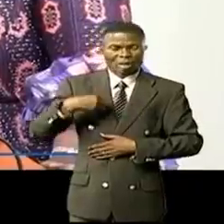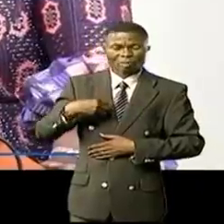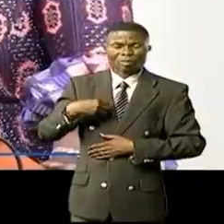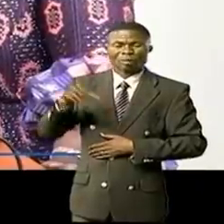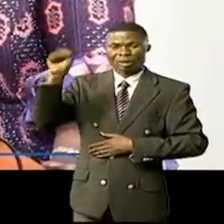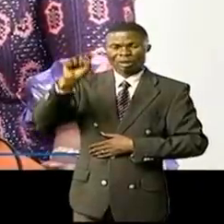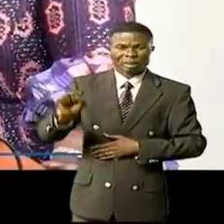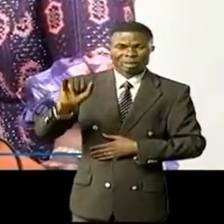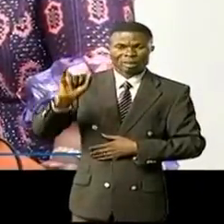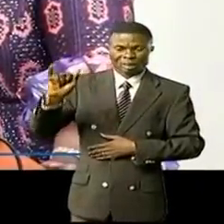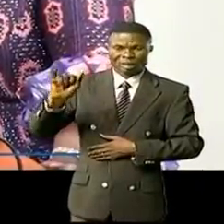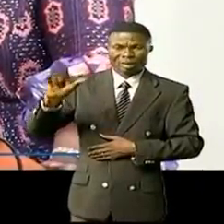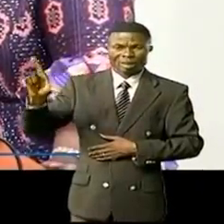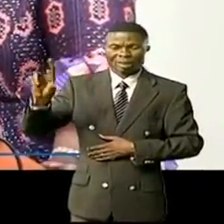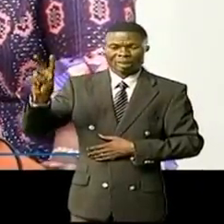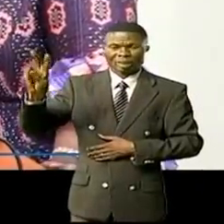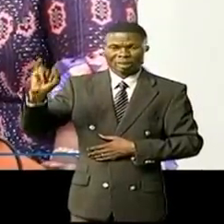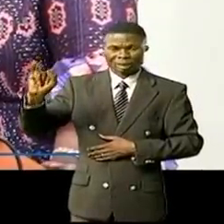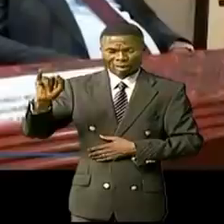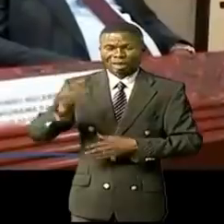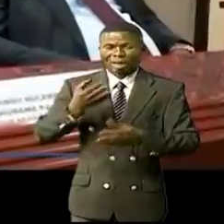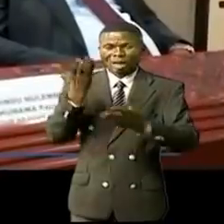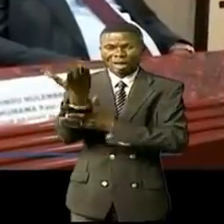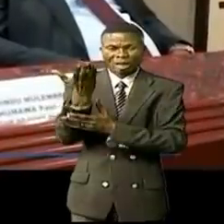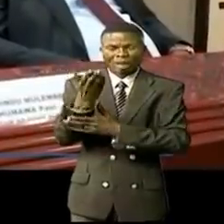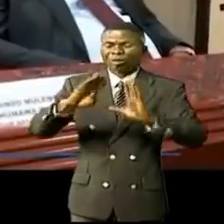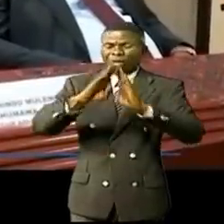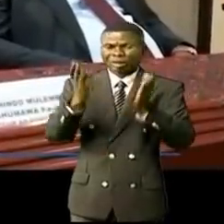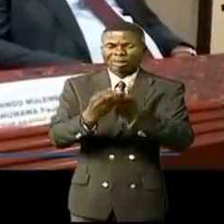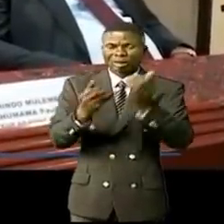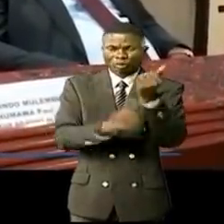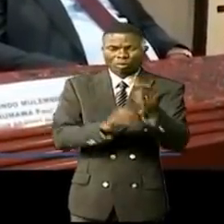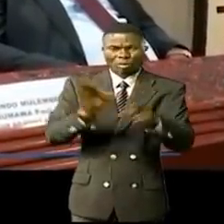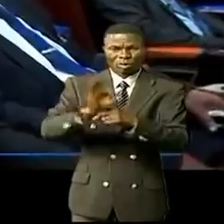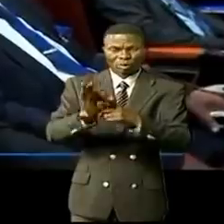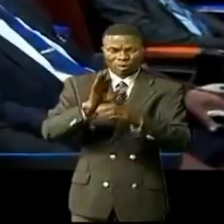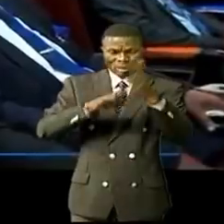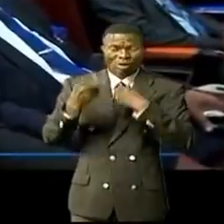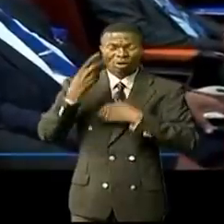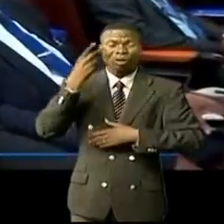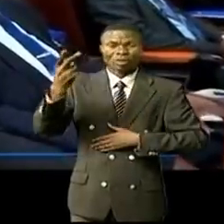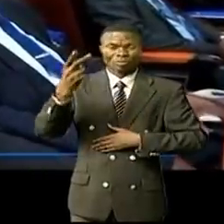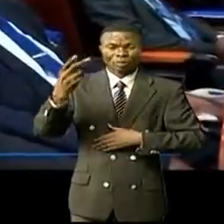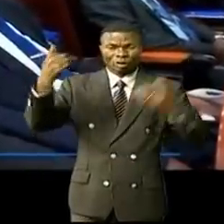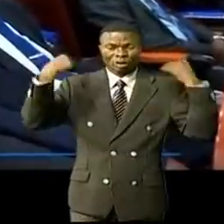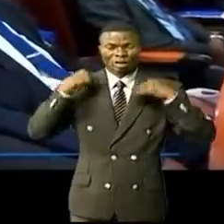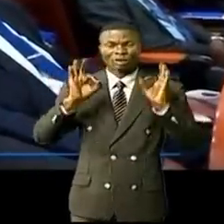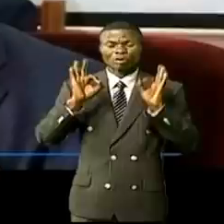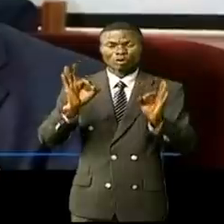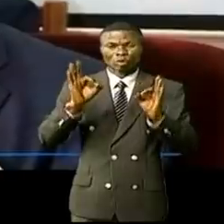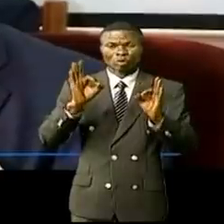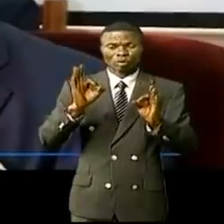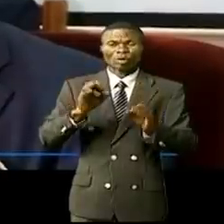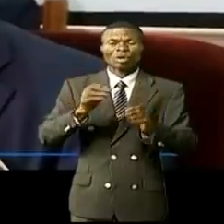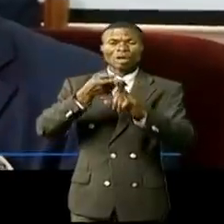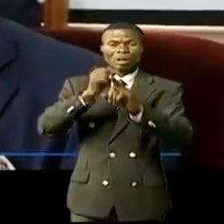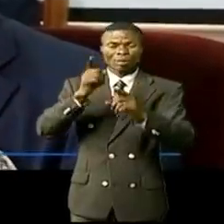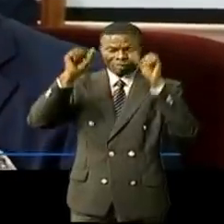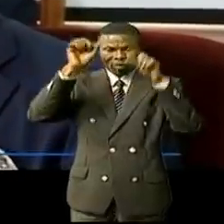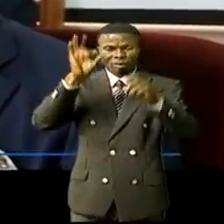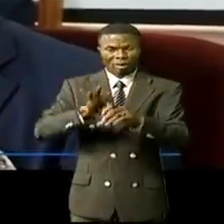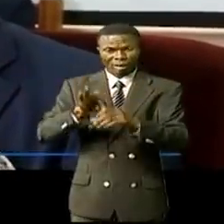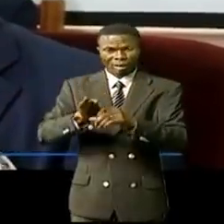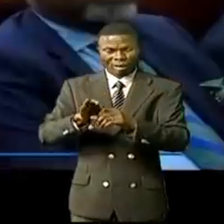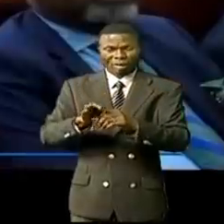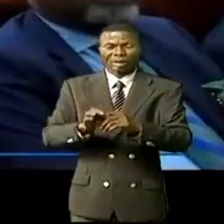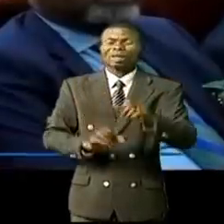Berembano Baloumé, Coster adjoint, a invité les participants à s'inscrire dans la vision du nouveau management incarné par Denis Kadima Kazadi qui